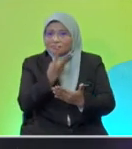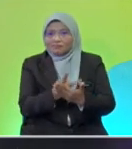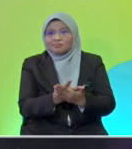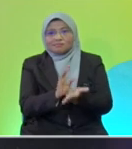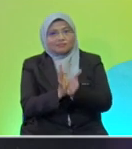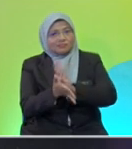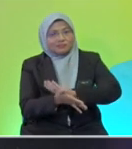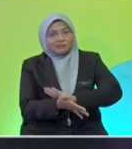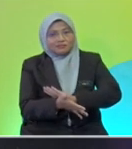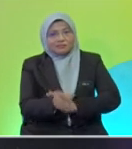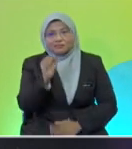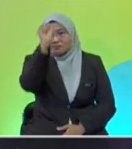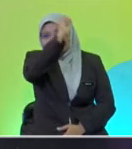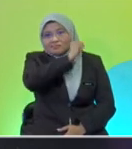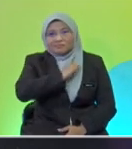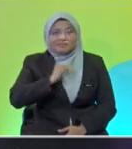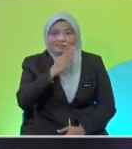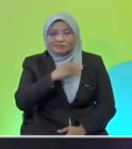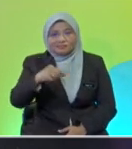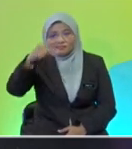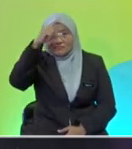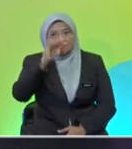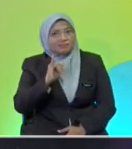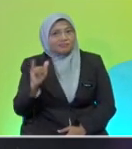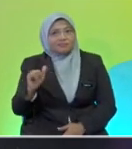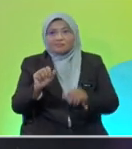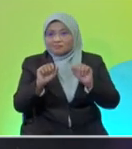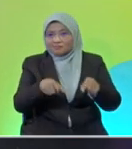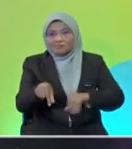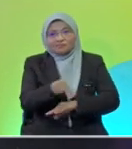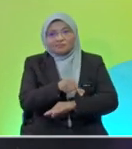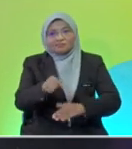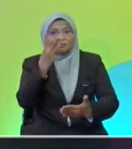menggunakan uang Simpan yang mereka di bank jawaban Hikmah juga tepat